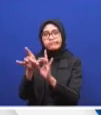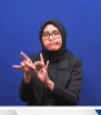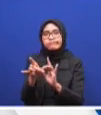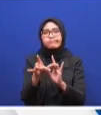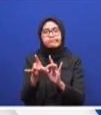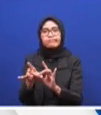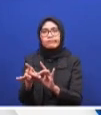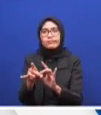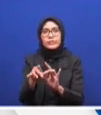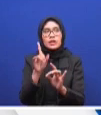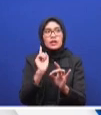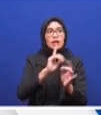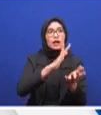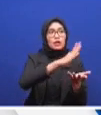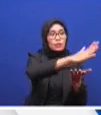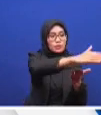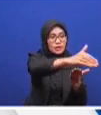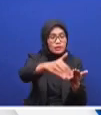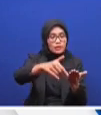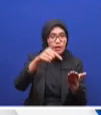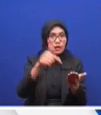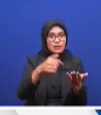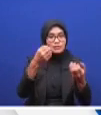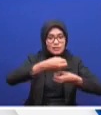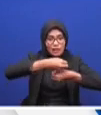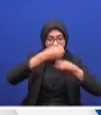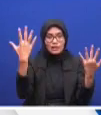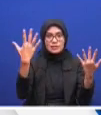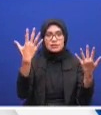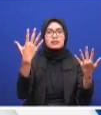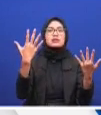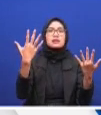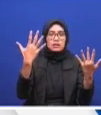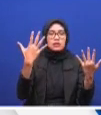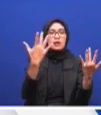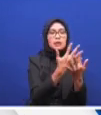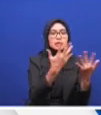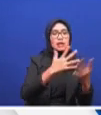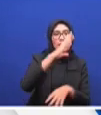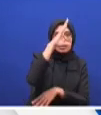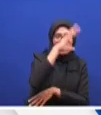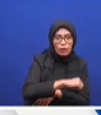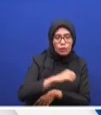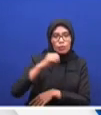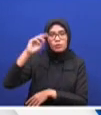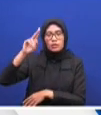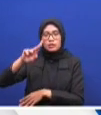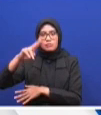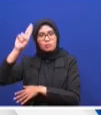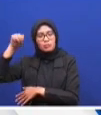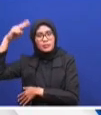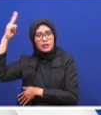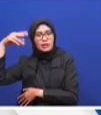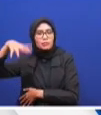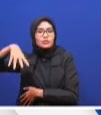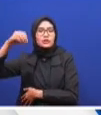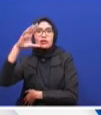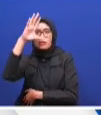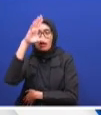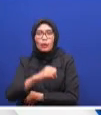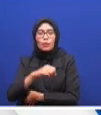pak presiden punya kekuatan yang jauh lebih besar untuk mengorganize ini Pak jauh lebih